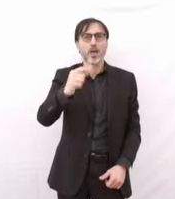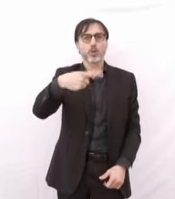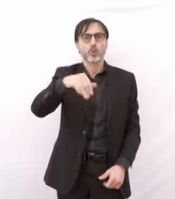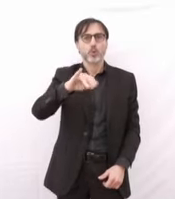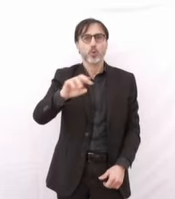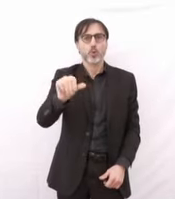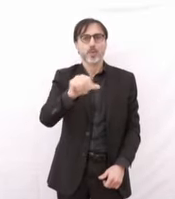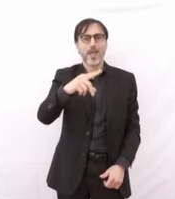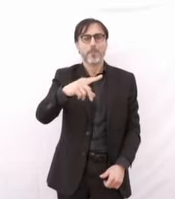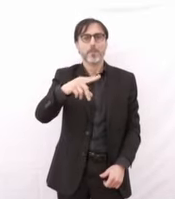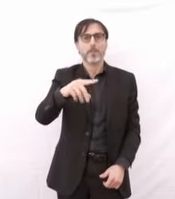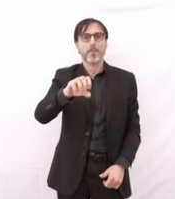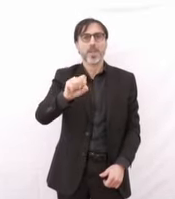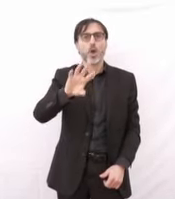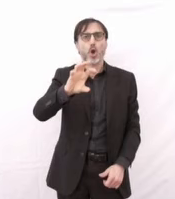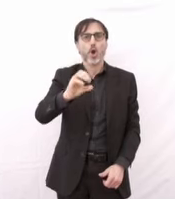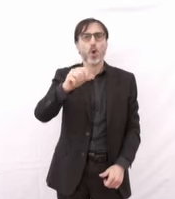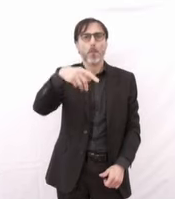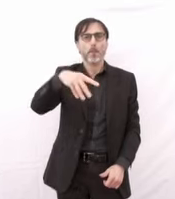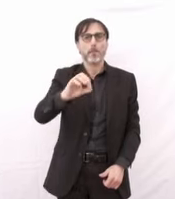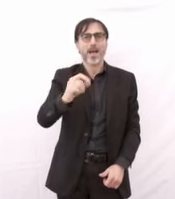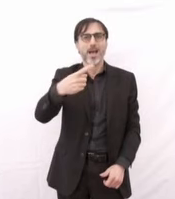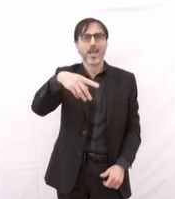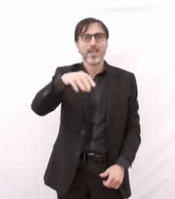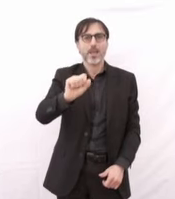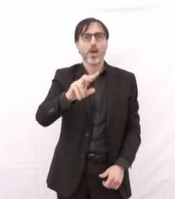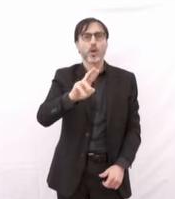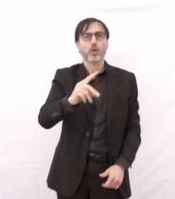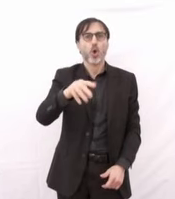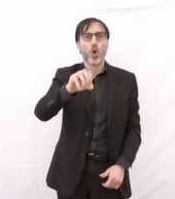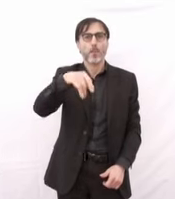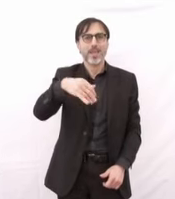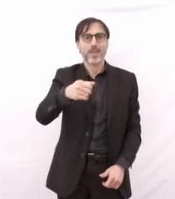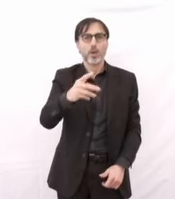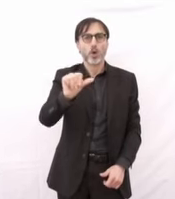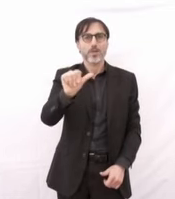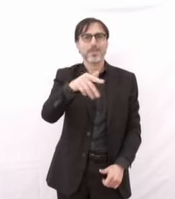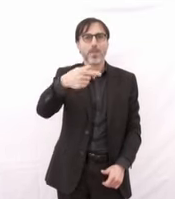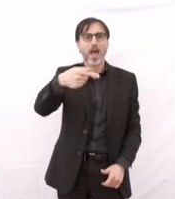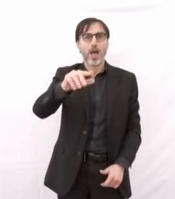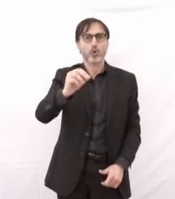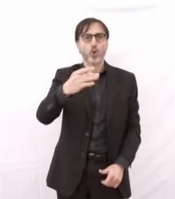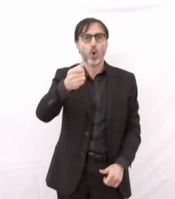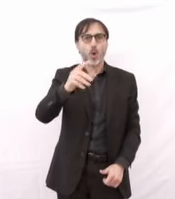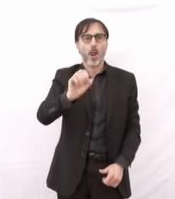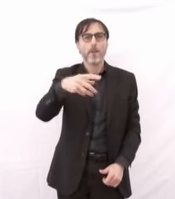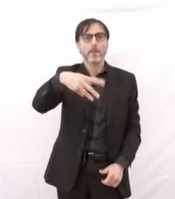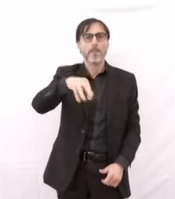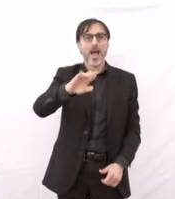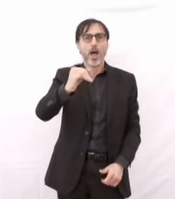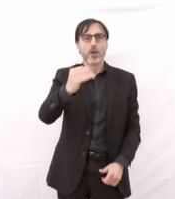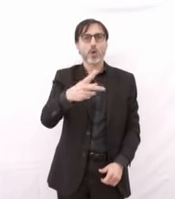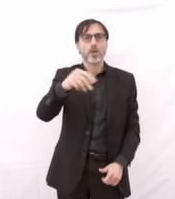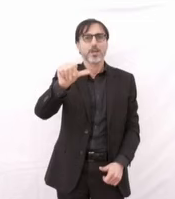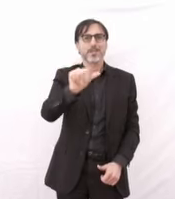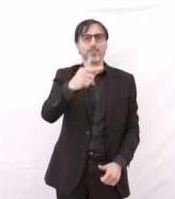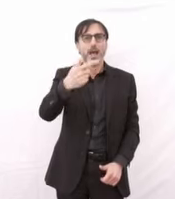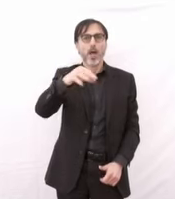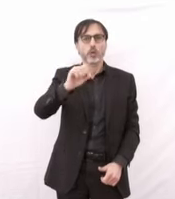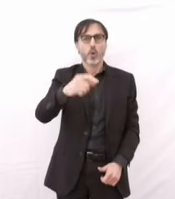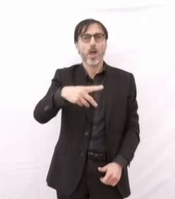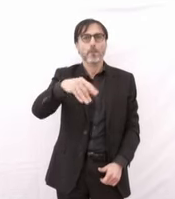Giuseppe Compagna, Domenico Spatola, Mario Spatola, Pietro Paolo